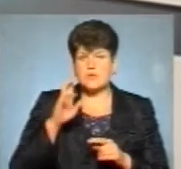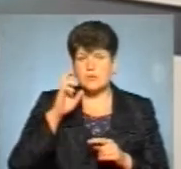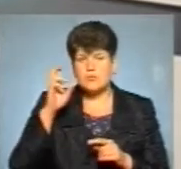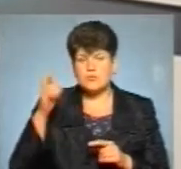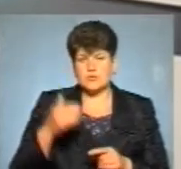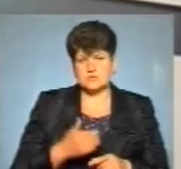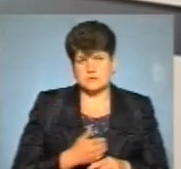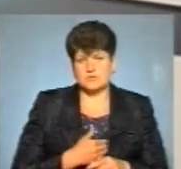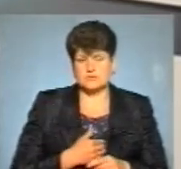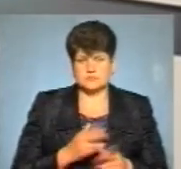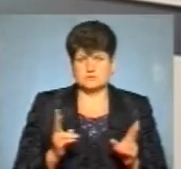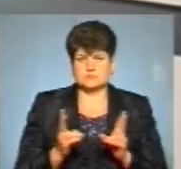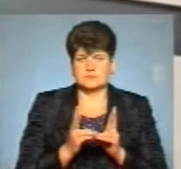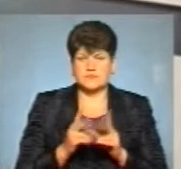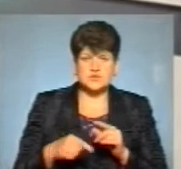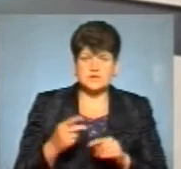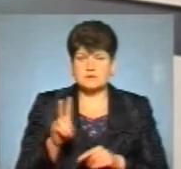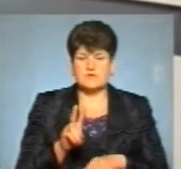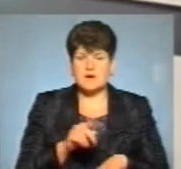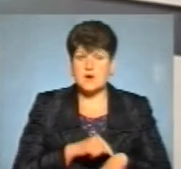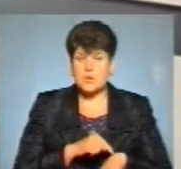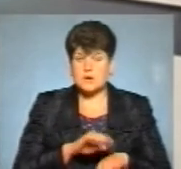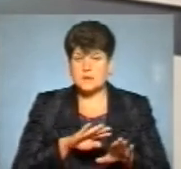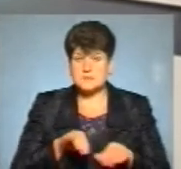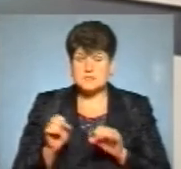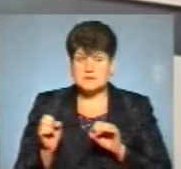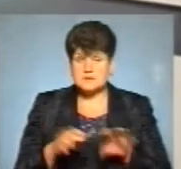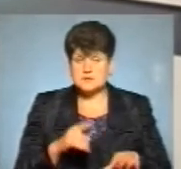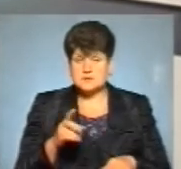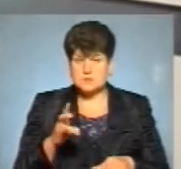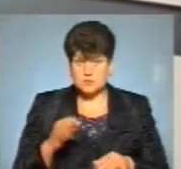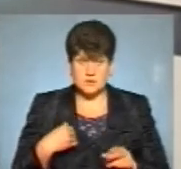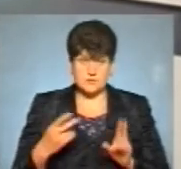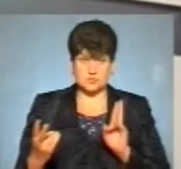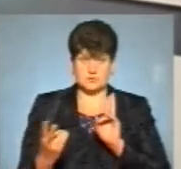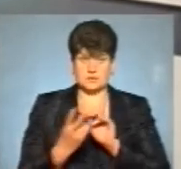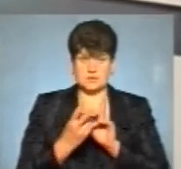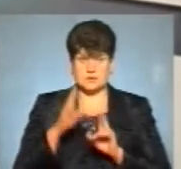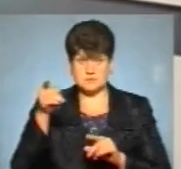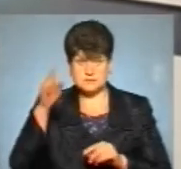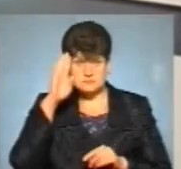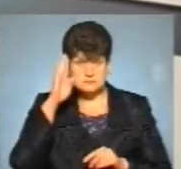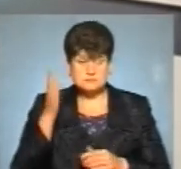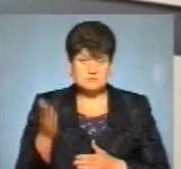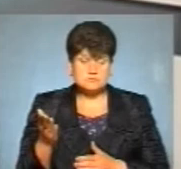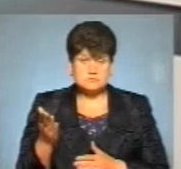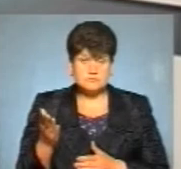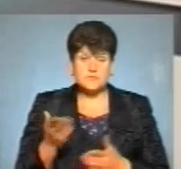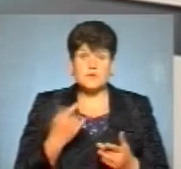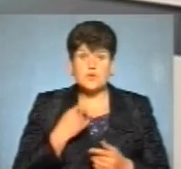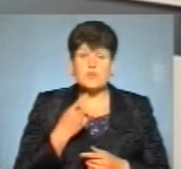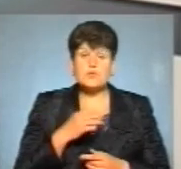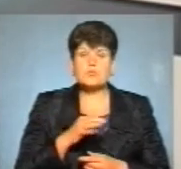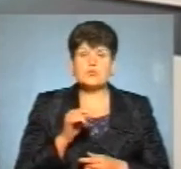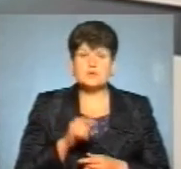зустрічаєтеся. Через 2 роки, напевно, що після здачі ЗНО я зустрілася з цим випускником, який говорить про